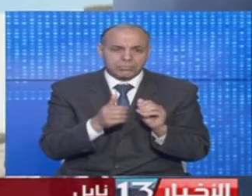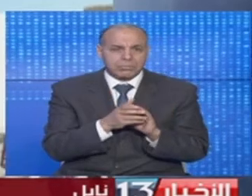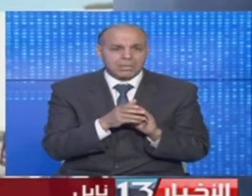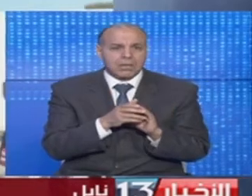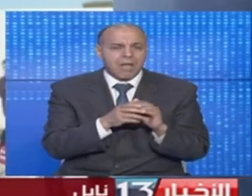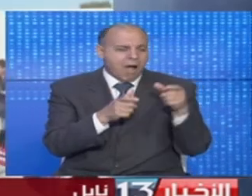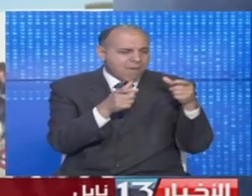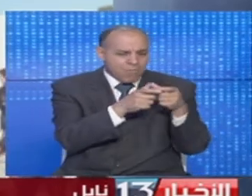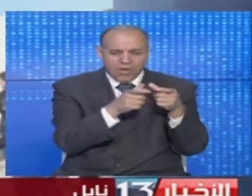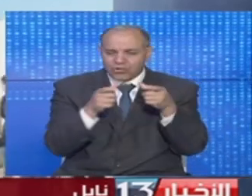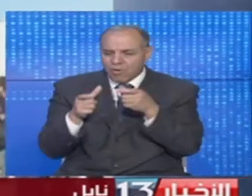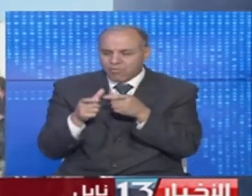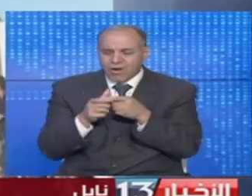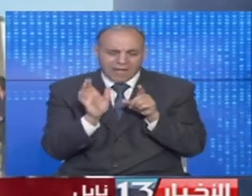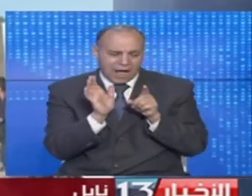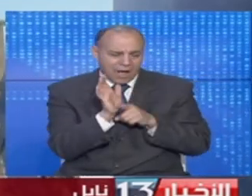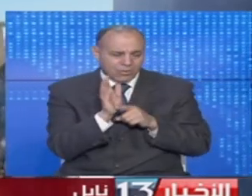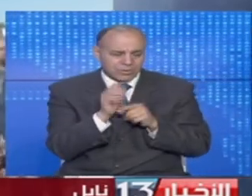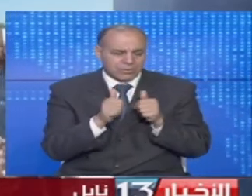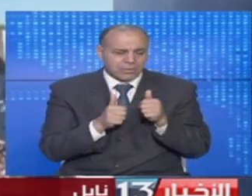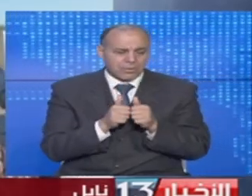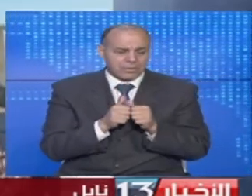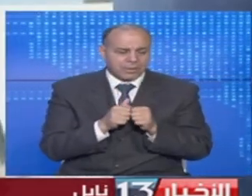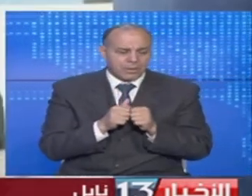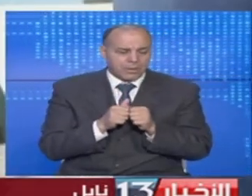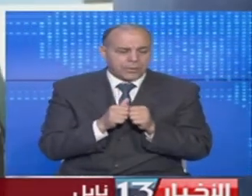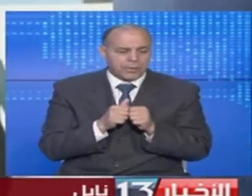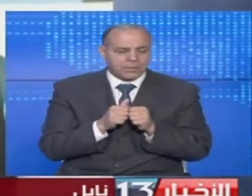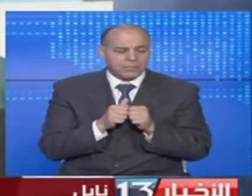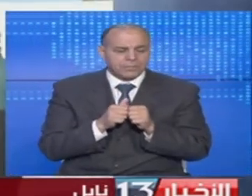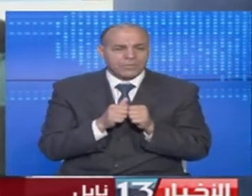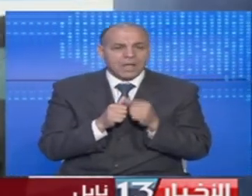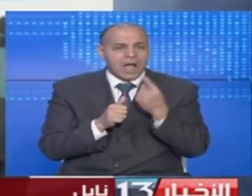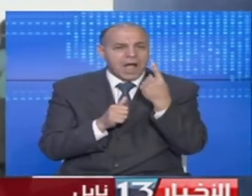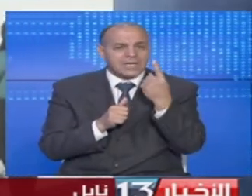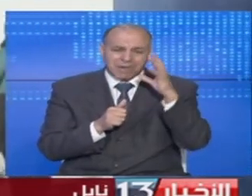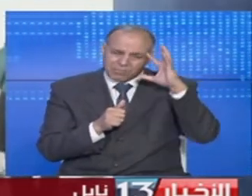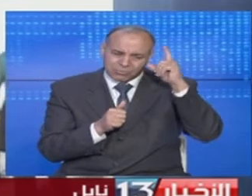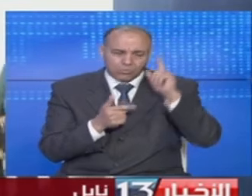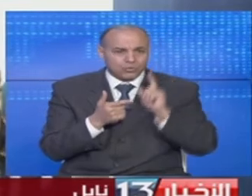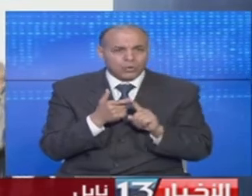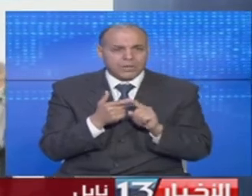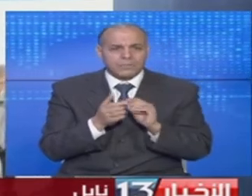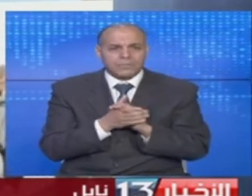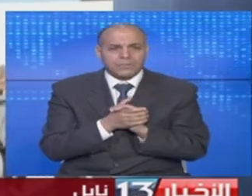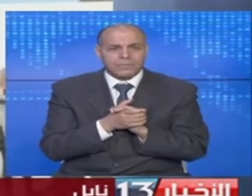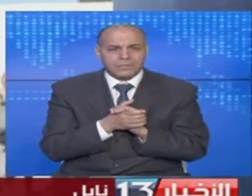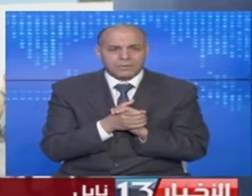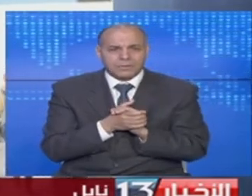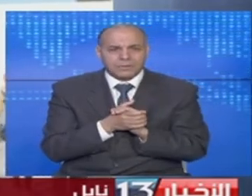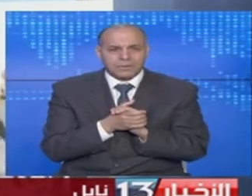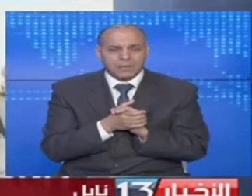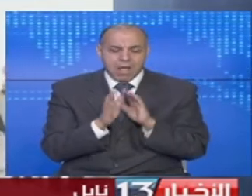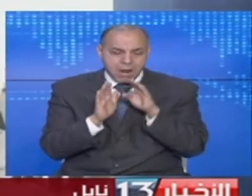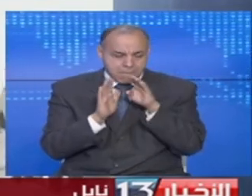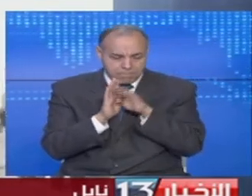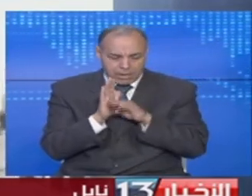هو نظام متميز، نظام ناجح، حاجه بركه اللي متقلقين منها اللي ولا